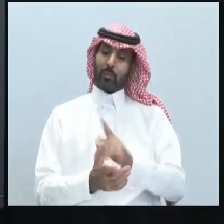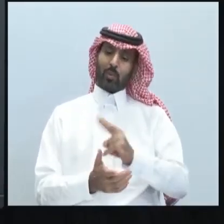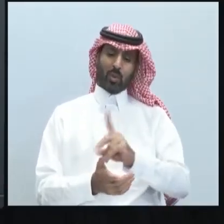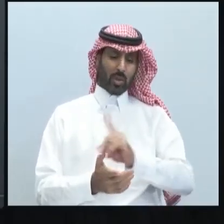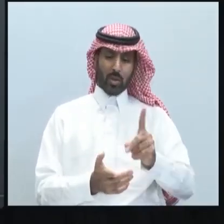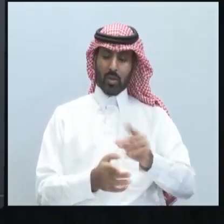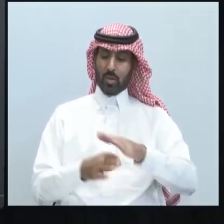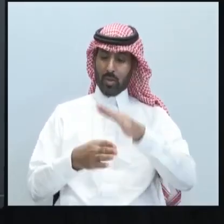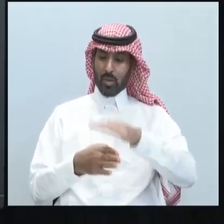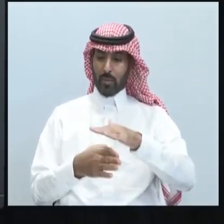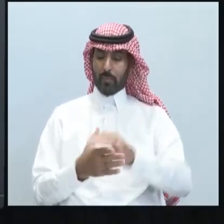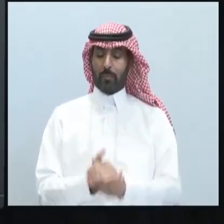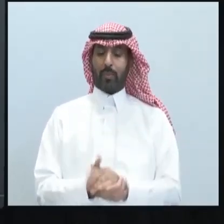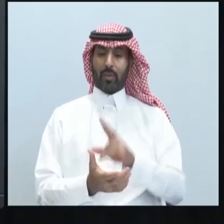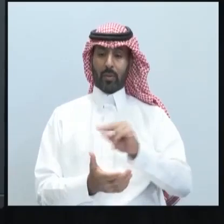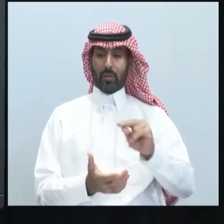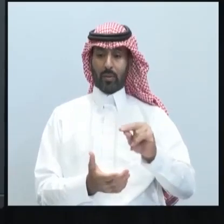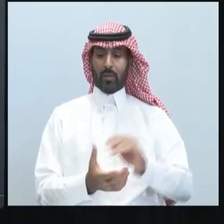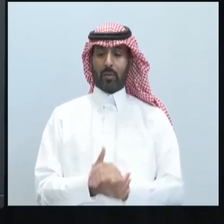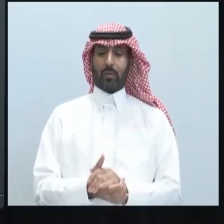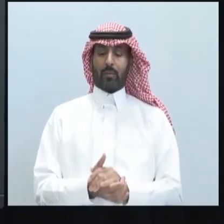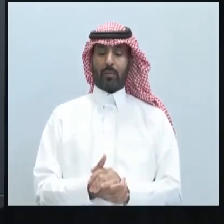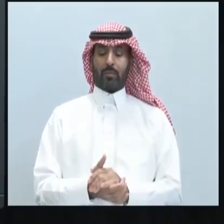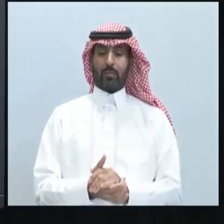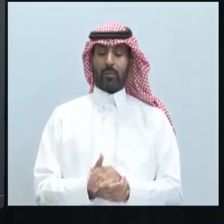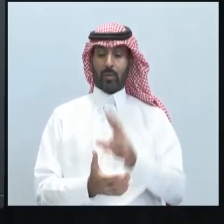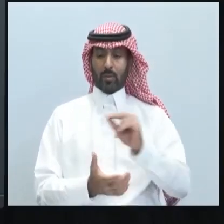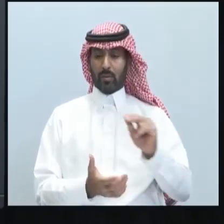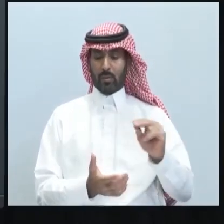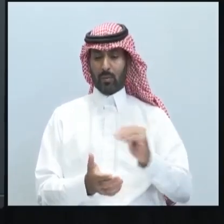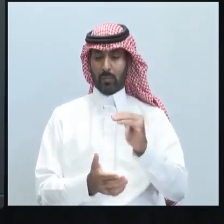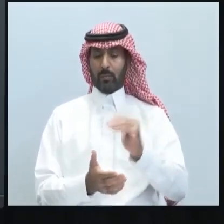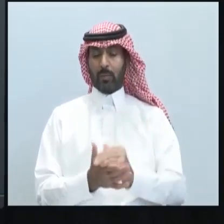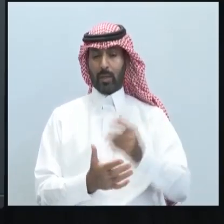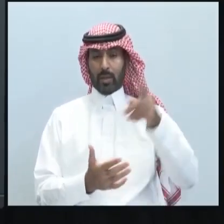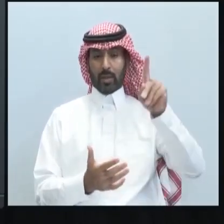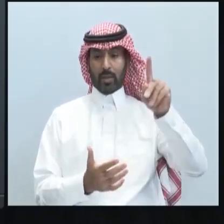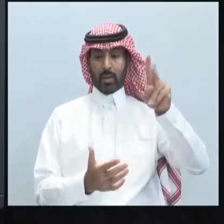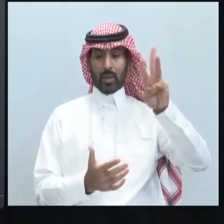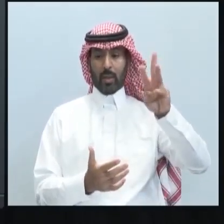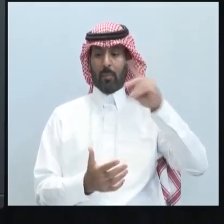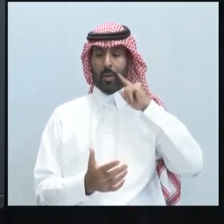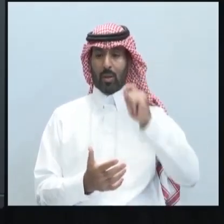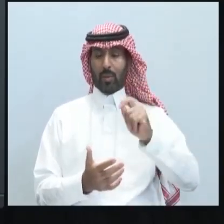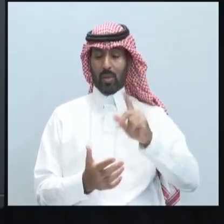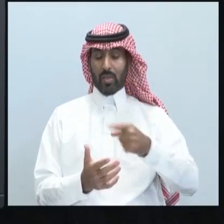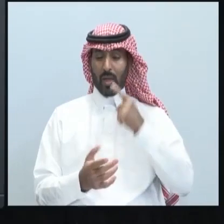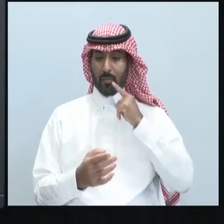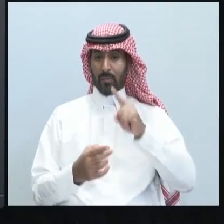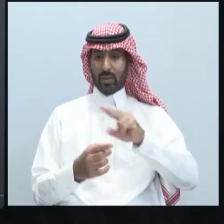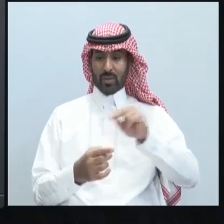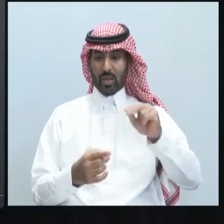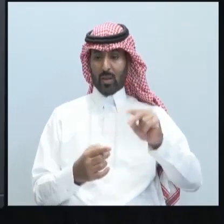فكلمه ثابت لابد ان يكون عندي قيمه ثابته اذا لابد ان تعرف ان الكي دبليو قيمه ثابته تساوي